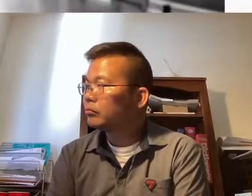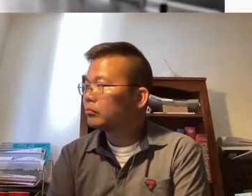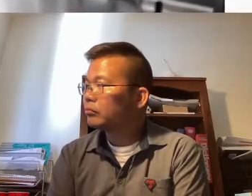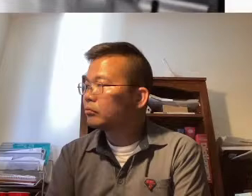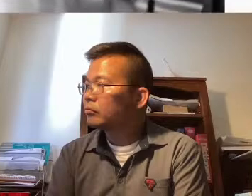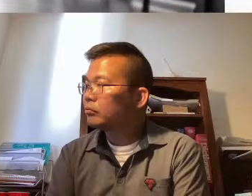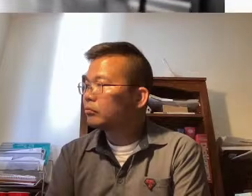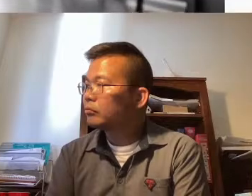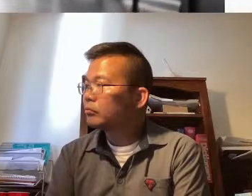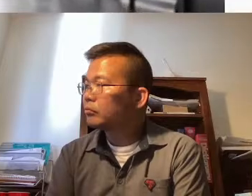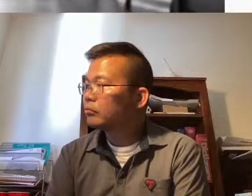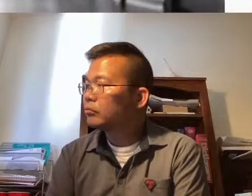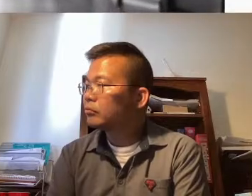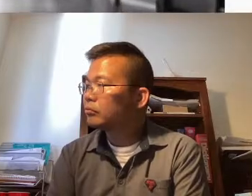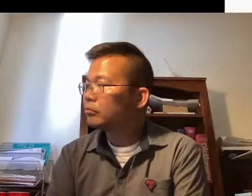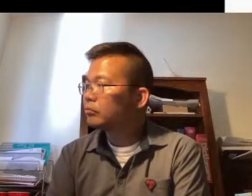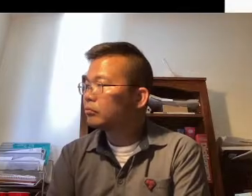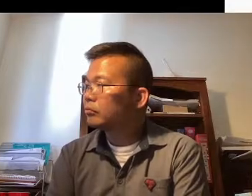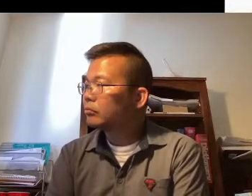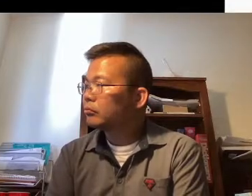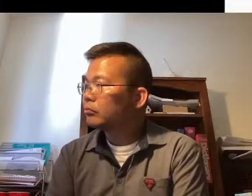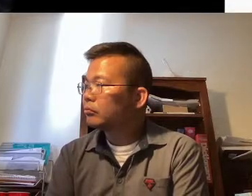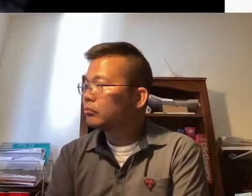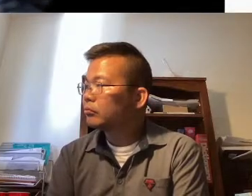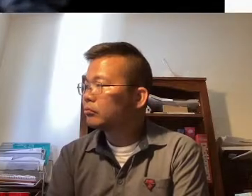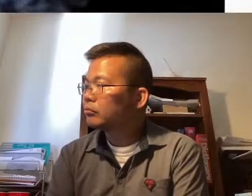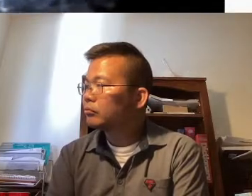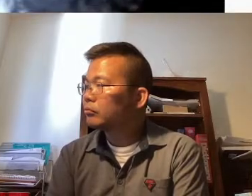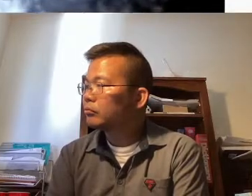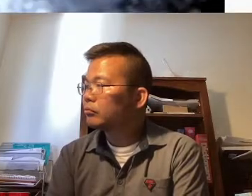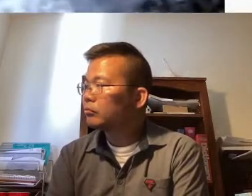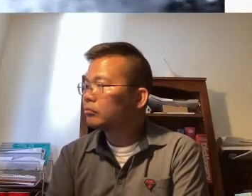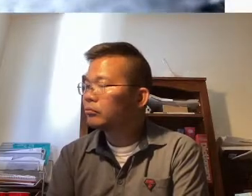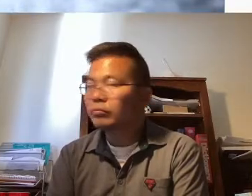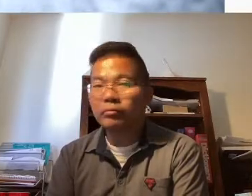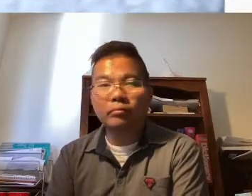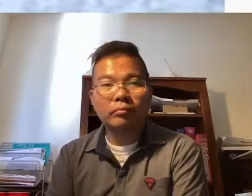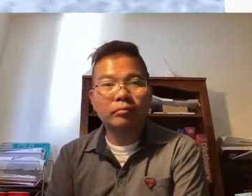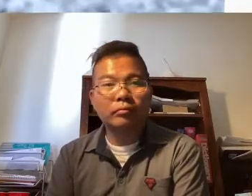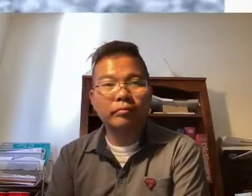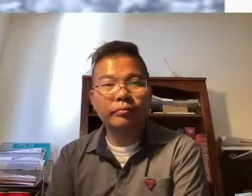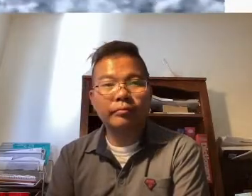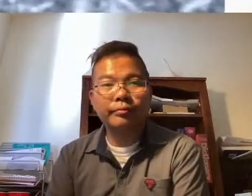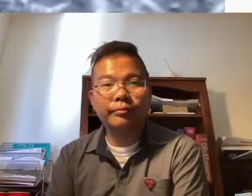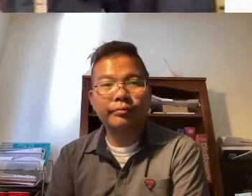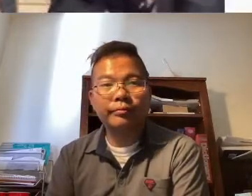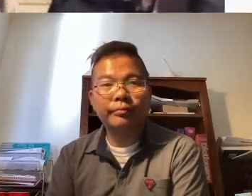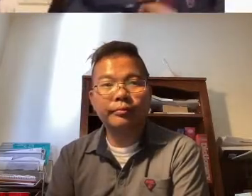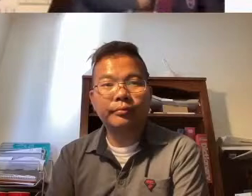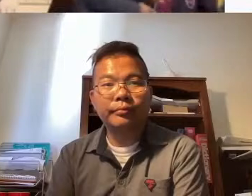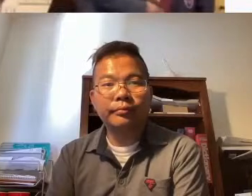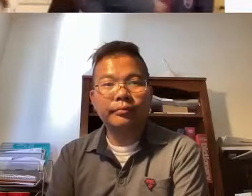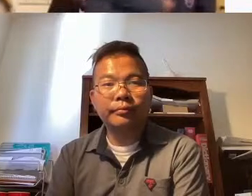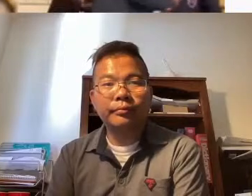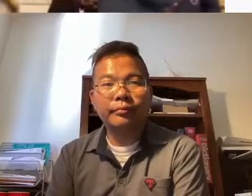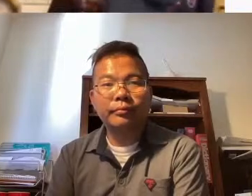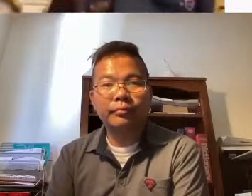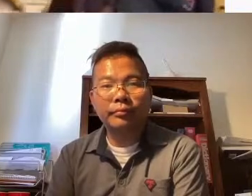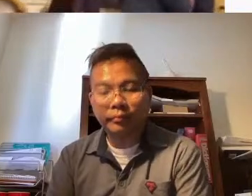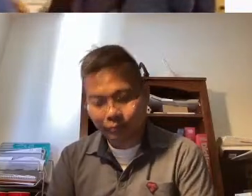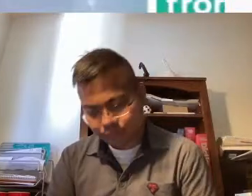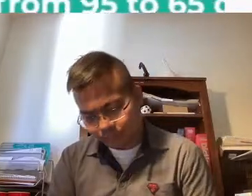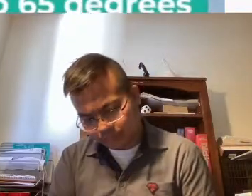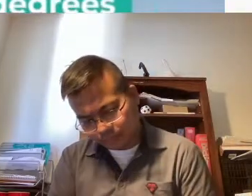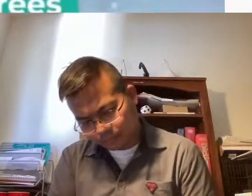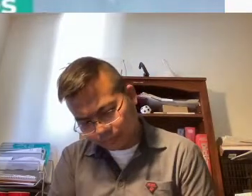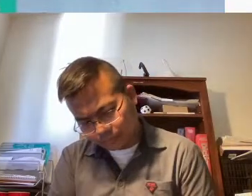hiểu brought biết the cái đâu thì super tôi cool nói tới đó. gadget to school. Cái điều quan trọng Blasted nhất out á ice là cool chúng ta phải air hiểu là across the riêng cái whole chuyện classroom. mà tiền The cái cứu students trợ á, couldn't believe thì